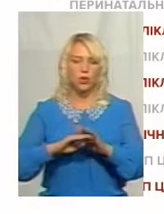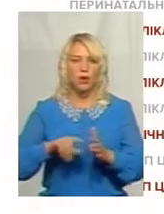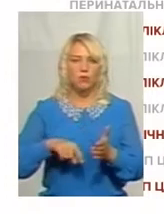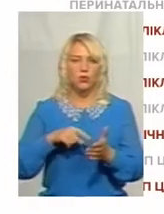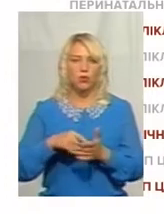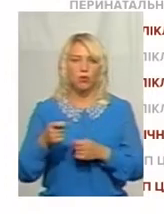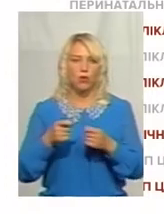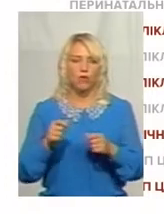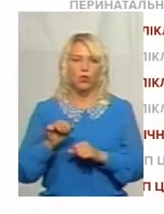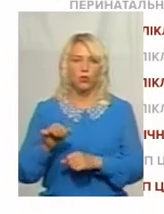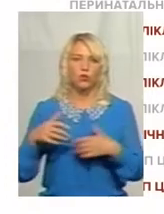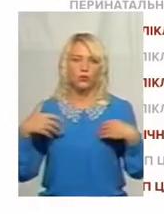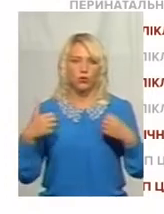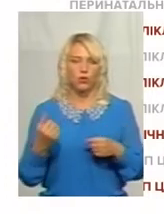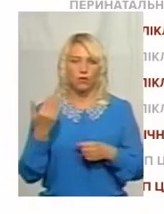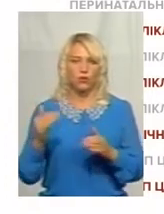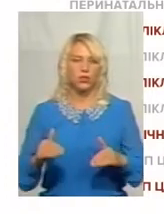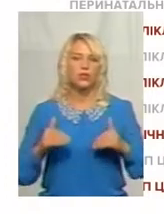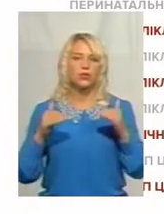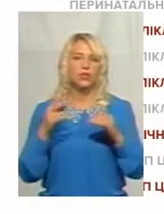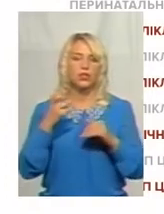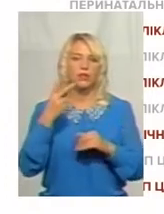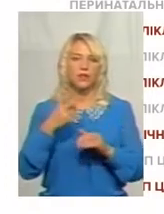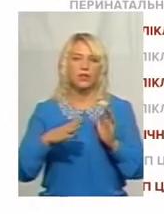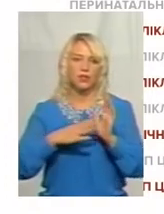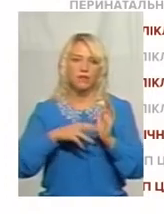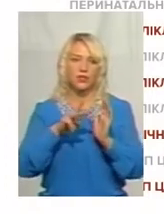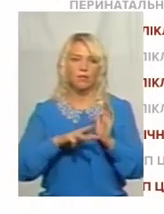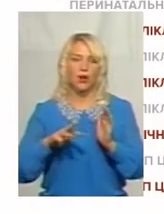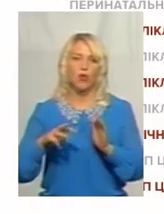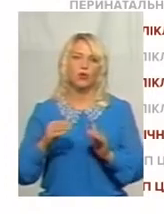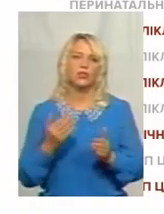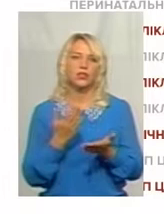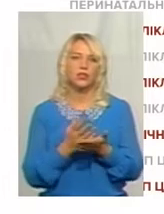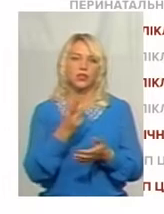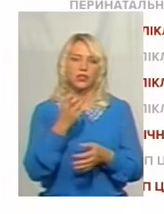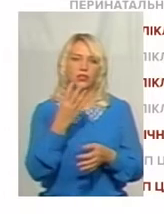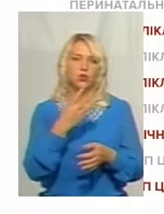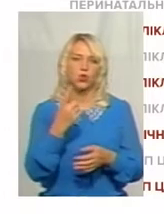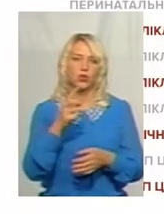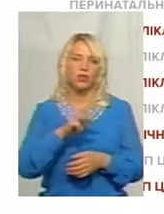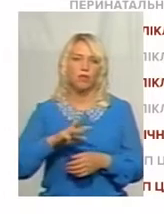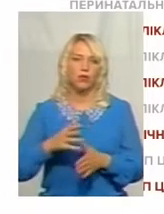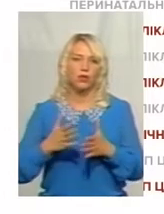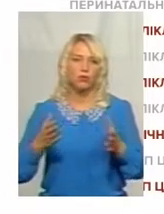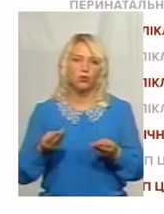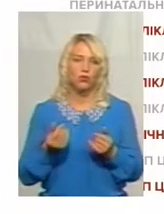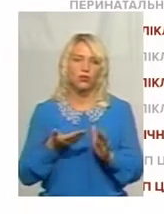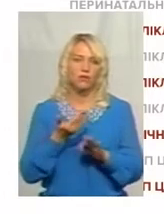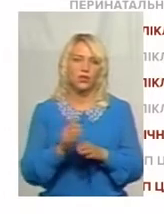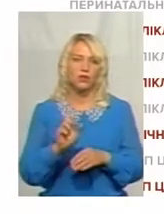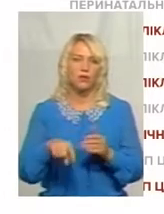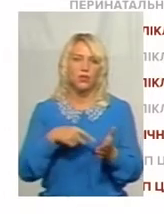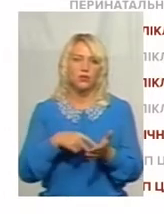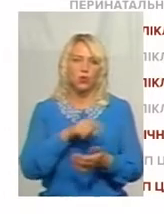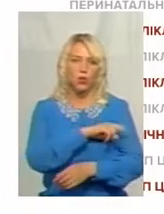охорони здоров'я, вони зросли на 29 мільйонів і становлять 341 мільйон. Найбільші кошти виділяються на міську